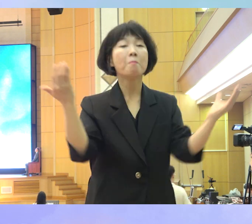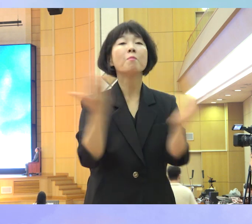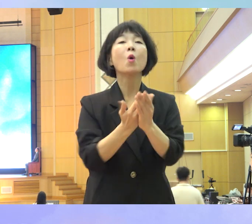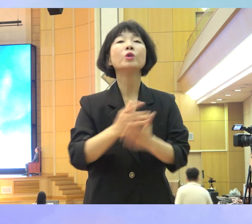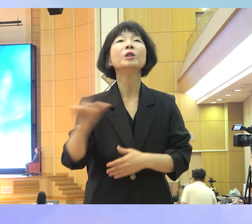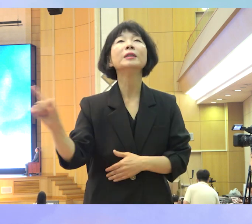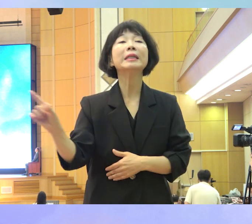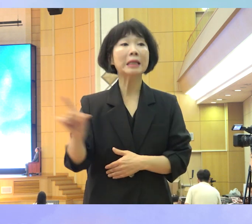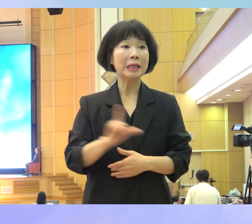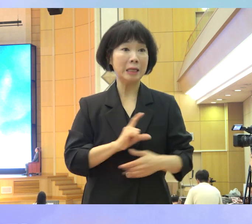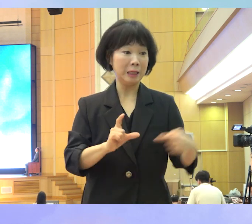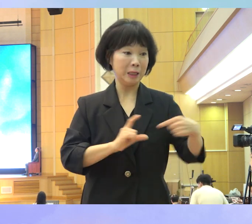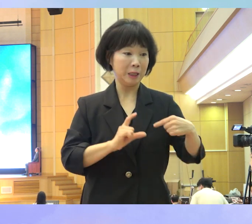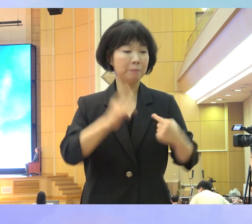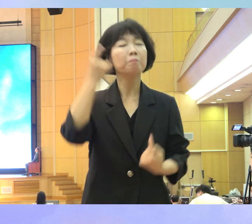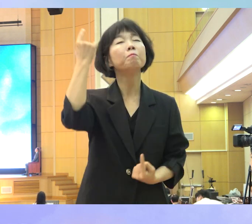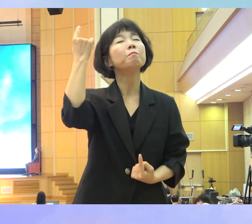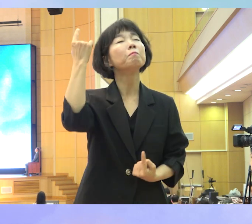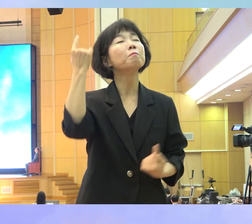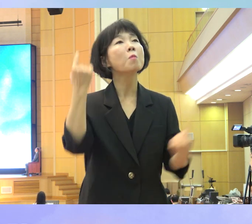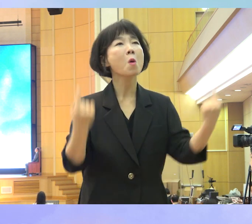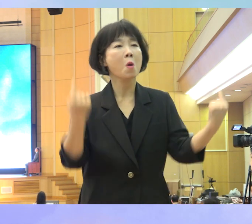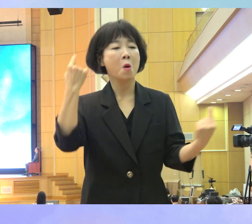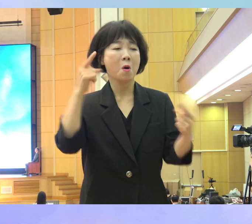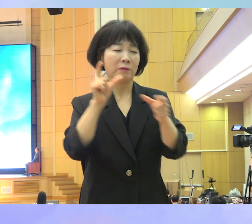놀라우신 모든